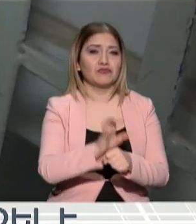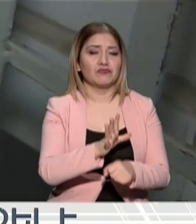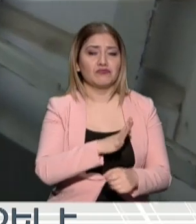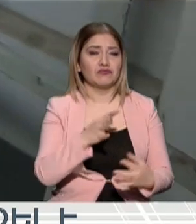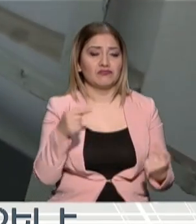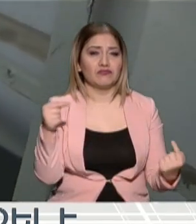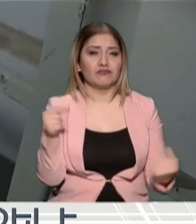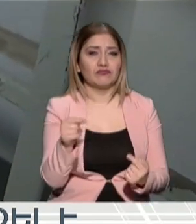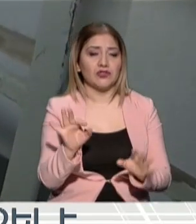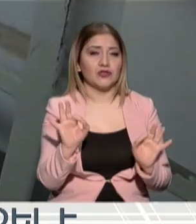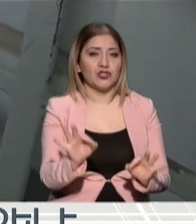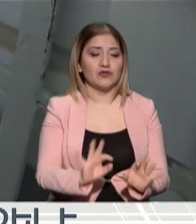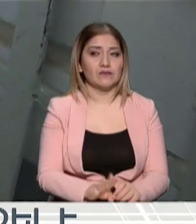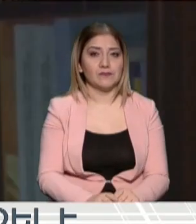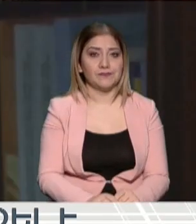արժանանում։